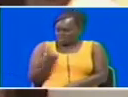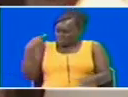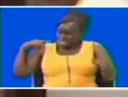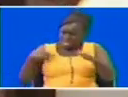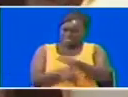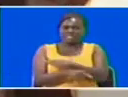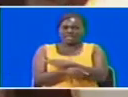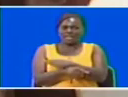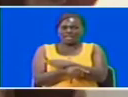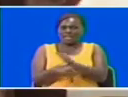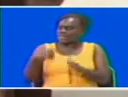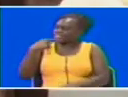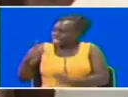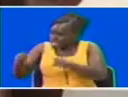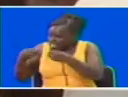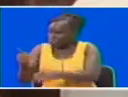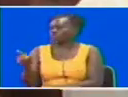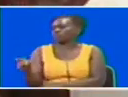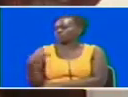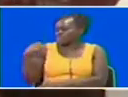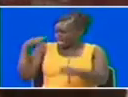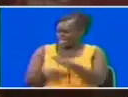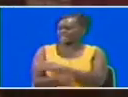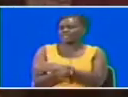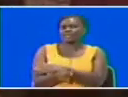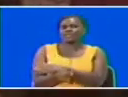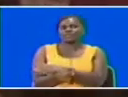ndani ili niwaambie wakupatie.